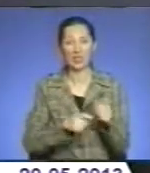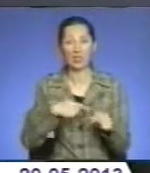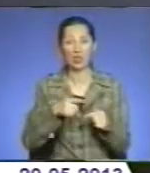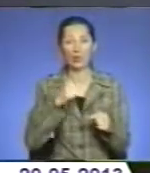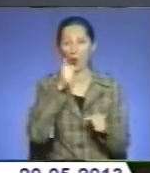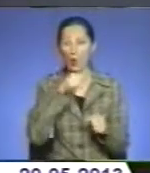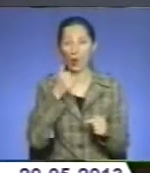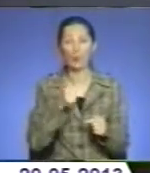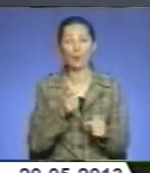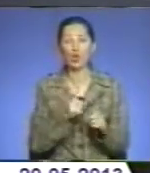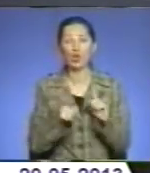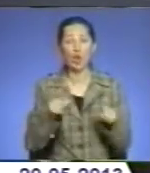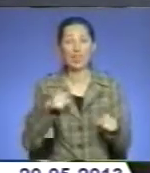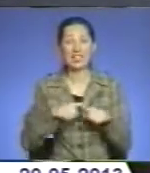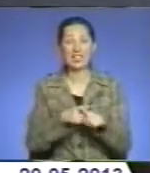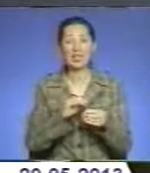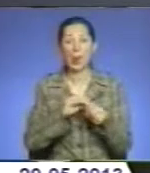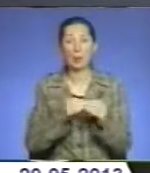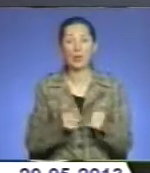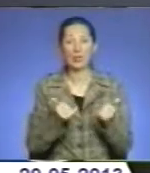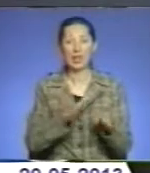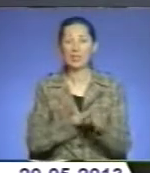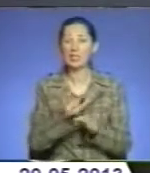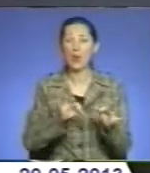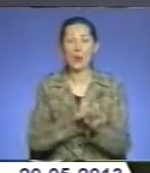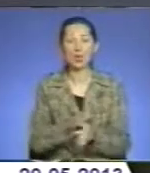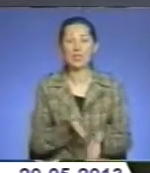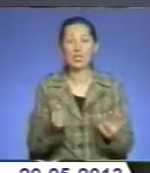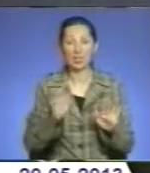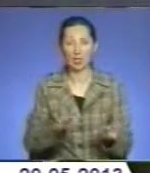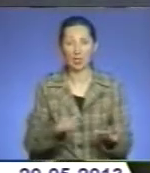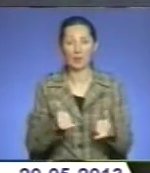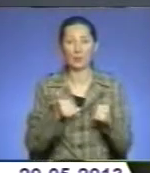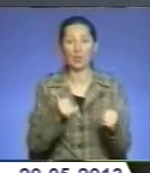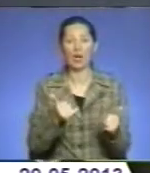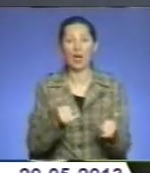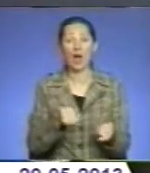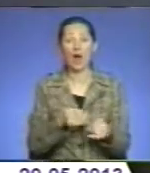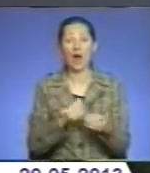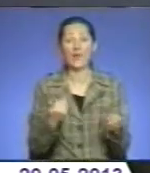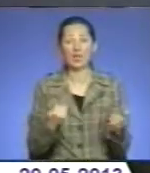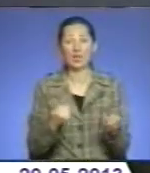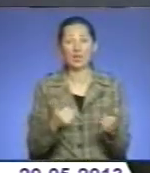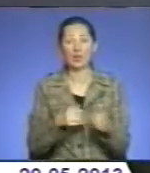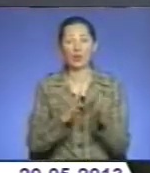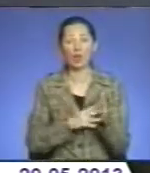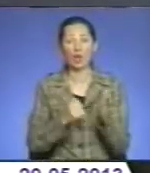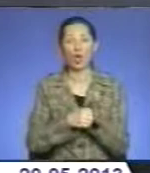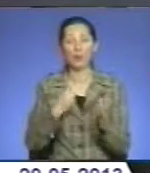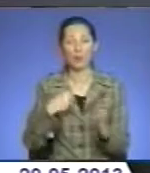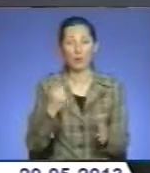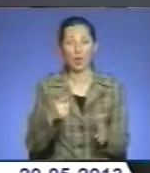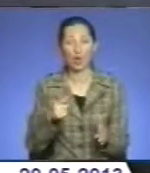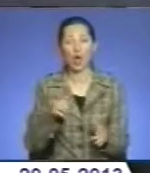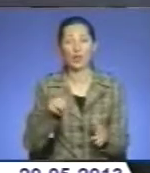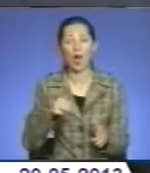жодних технічних проблем для реалізації проекту не залишилося. Наступного тижня, з 19 по 21 травня, у порту